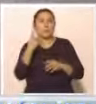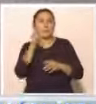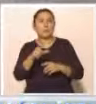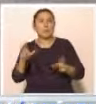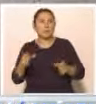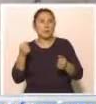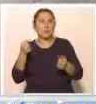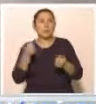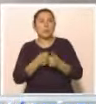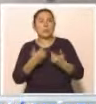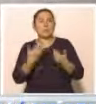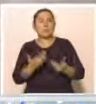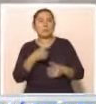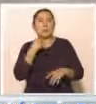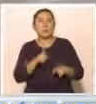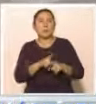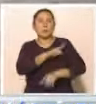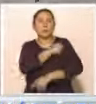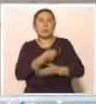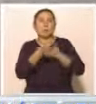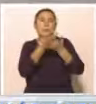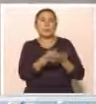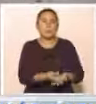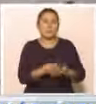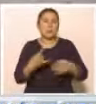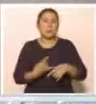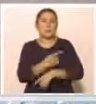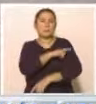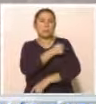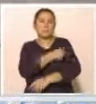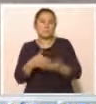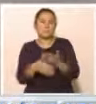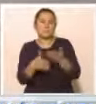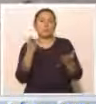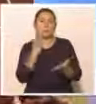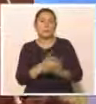зардап шекті. Оларда құрықтағы ауруханаға жеткізіліп, алғашқы медициналық көмек көрсетілді.